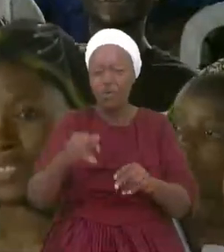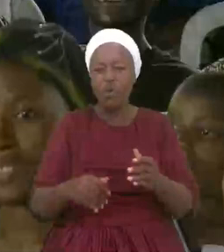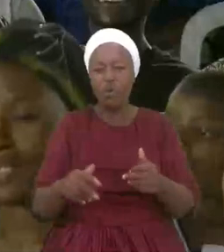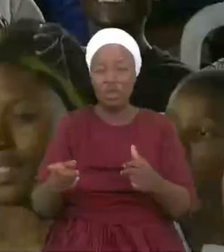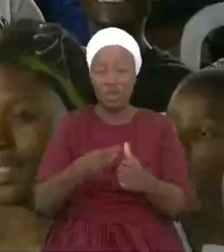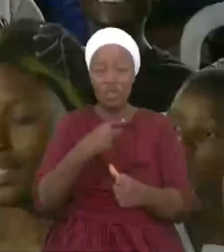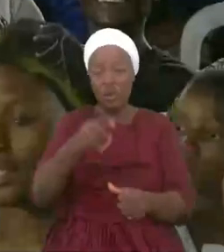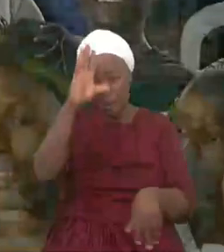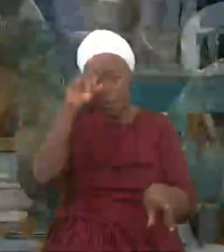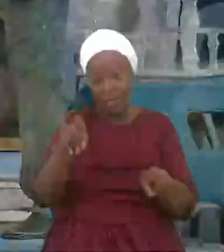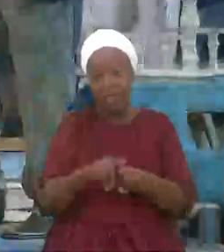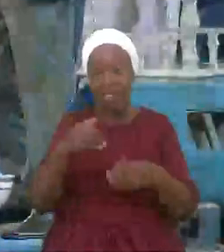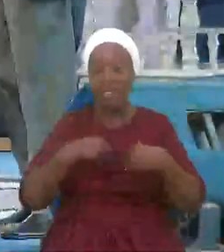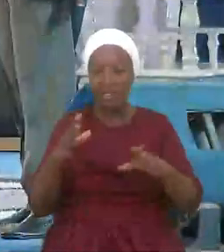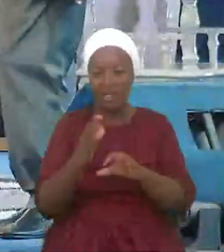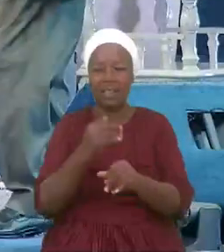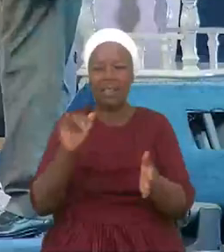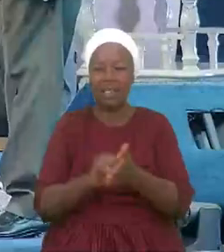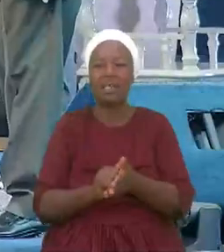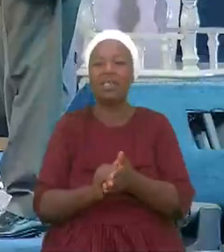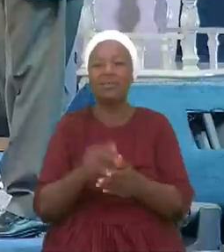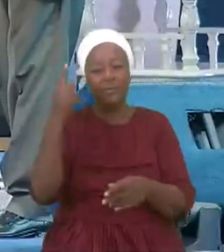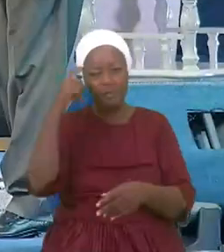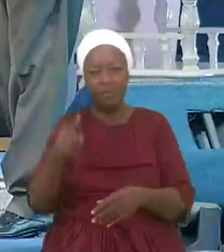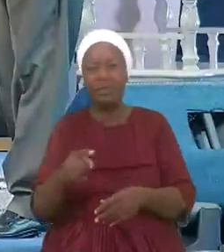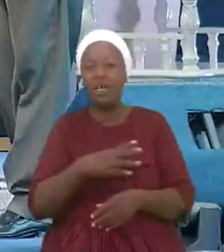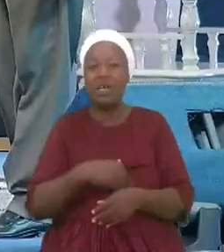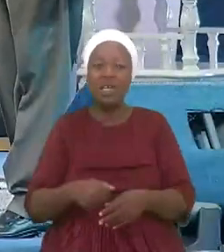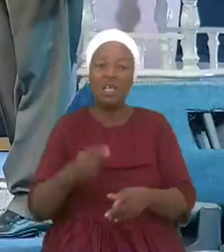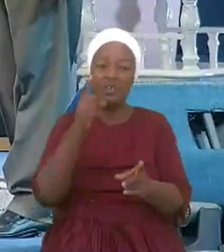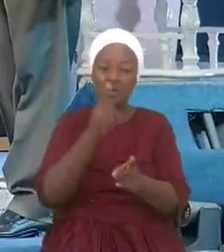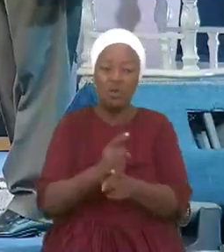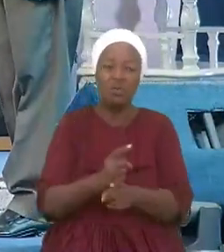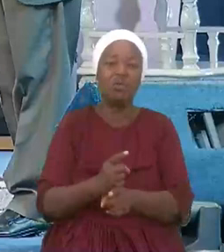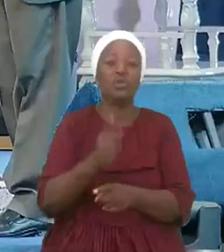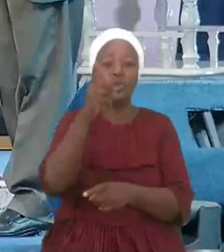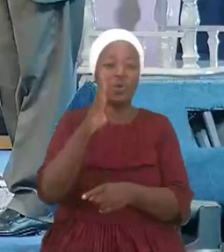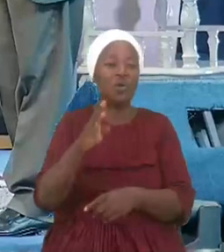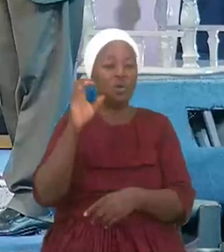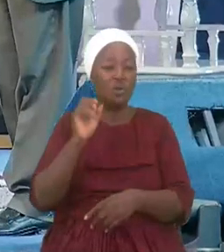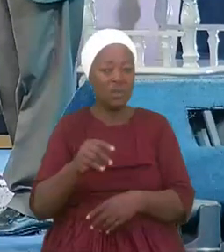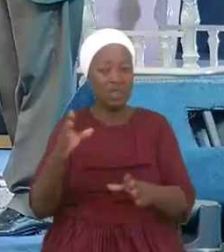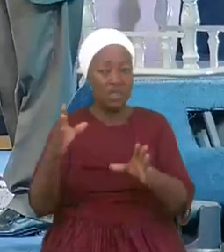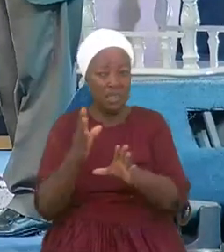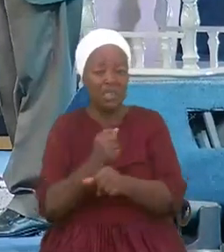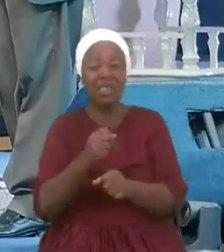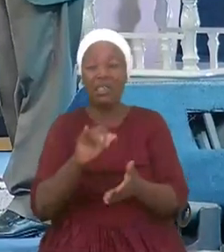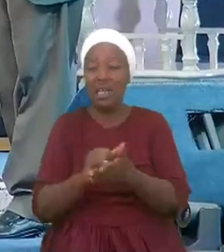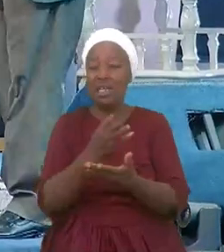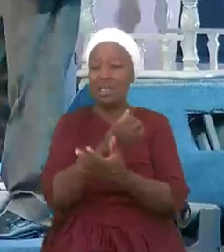c'est et puis tu laisses ton frère est-ce qu'on va encore battre ton petit frère non ouais le Dieu